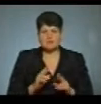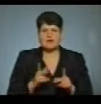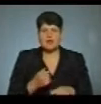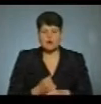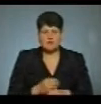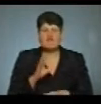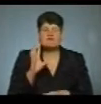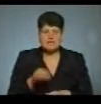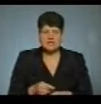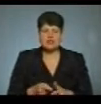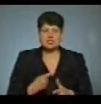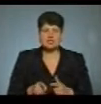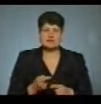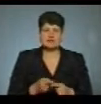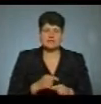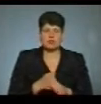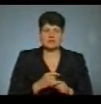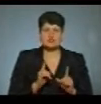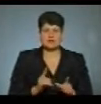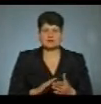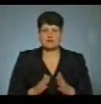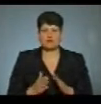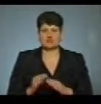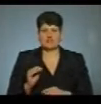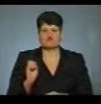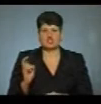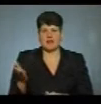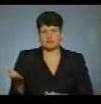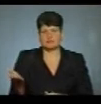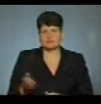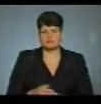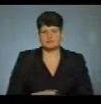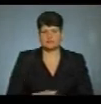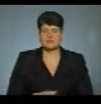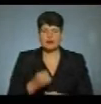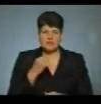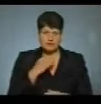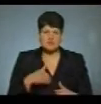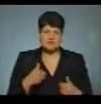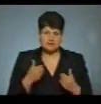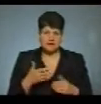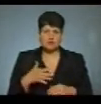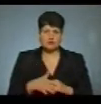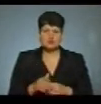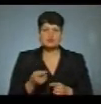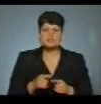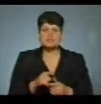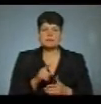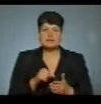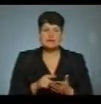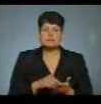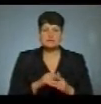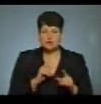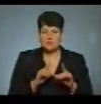взагалі чи робиться, чи це тільки положено на ЖЕК? Ми дякуємо за таке звернення. Я розумію, що це до міської ради запитання. В